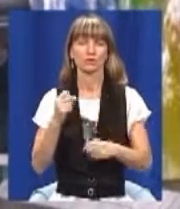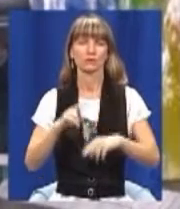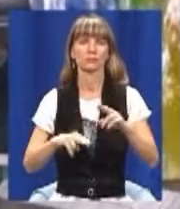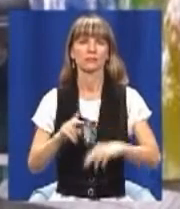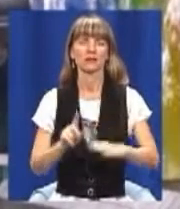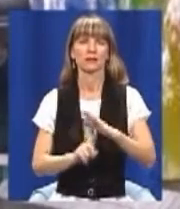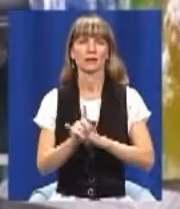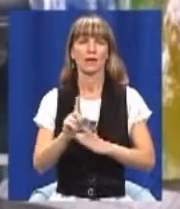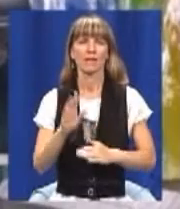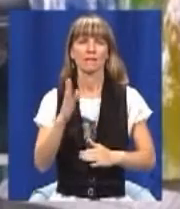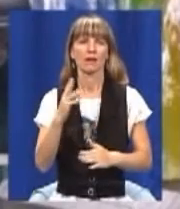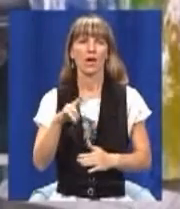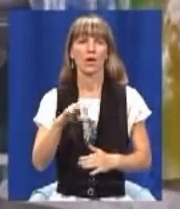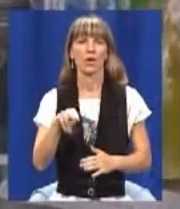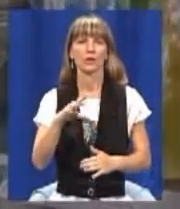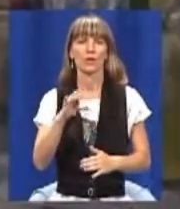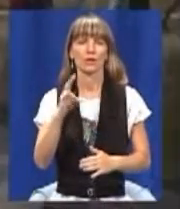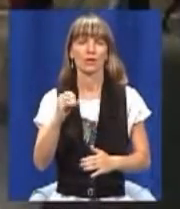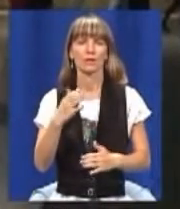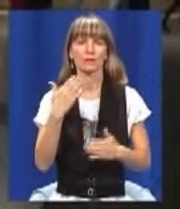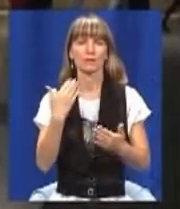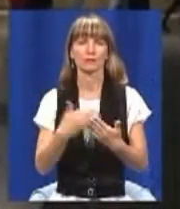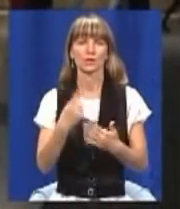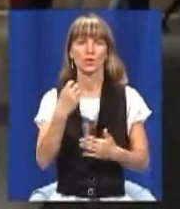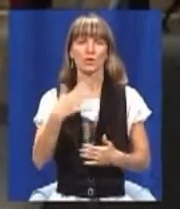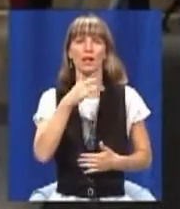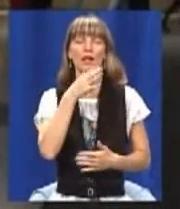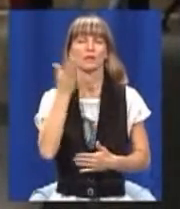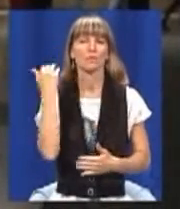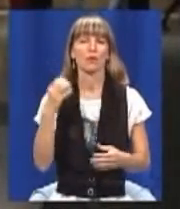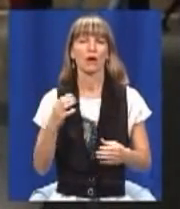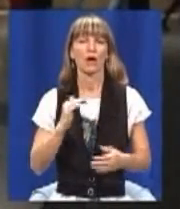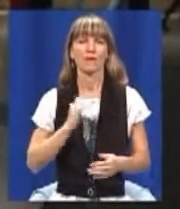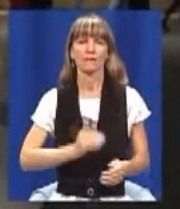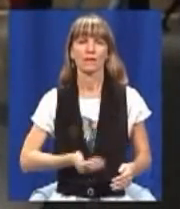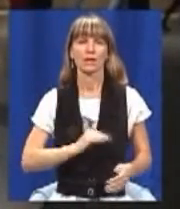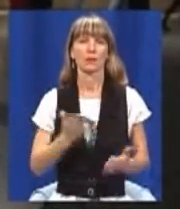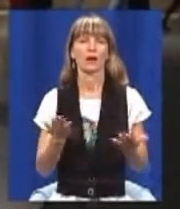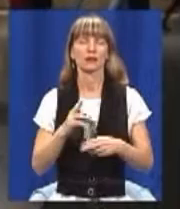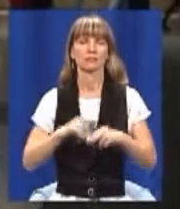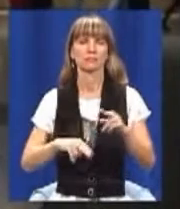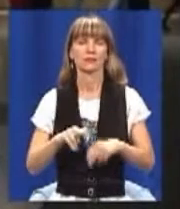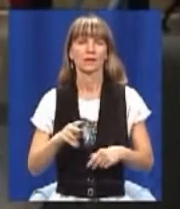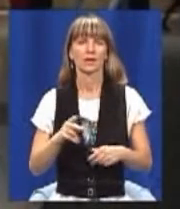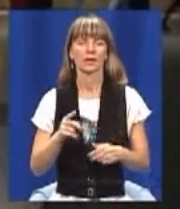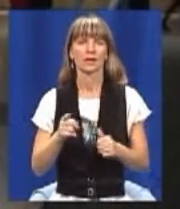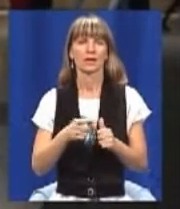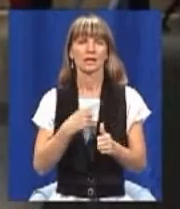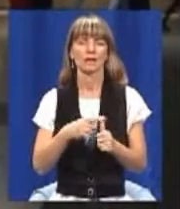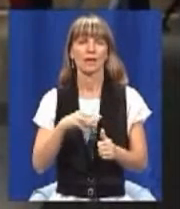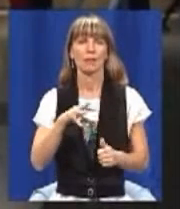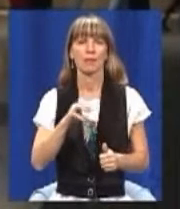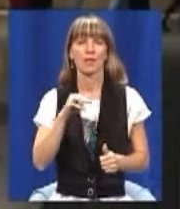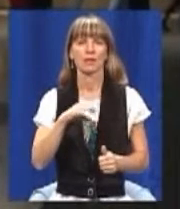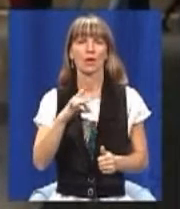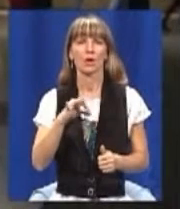Лондоні більше ніж 150 років тому. Компанія, яка будувала його, в британській столиці називалася «Метрополітен».